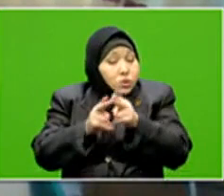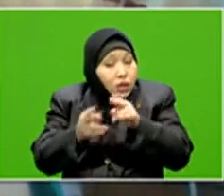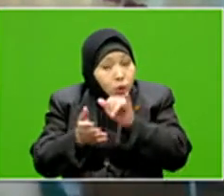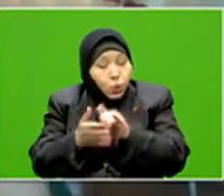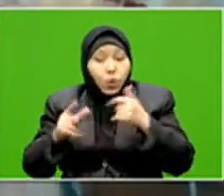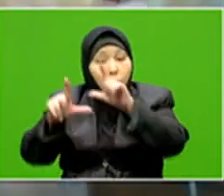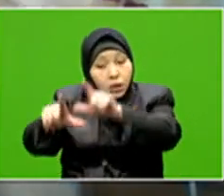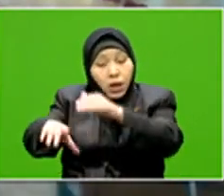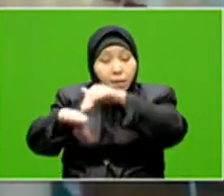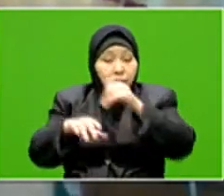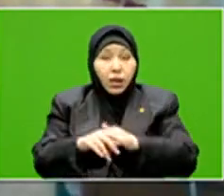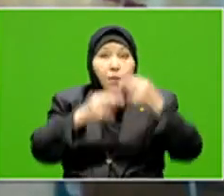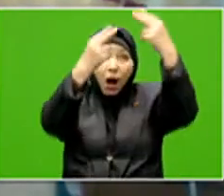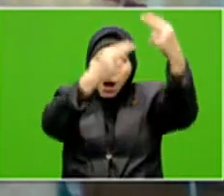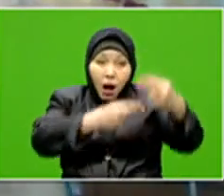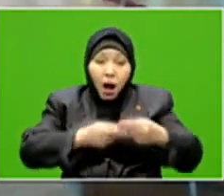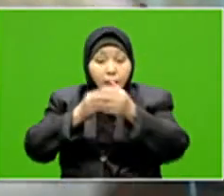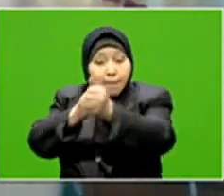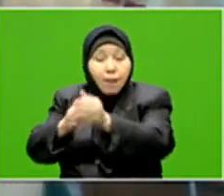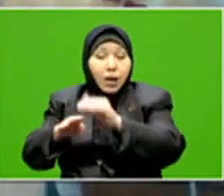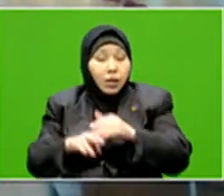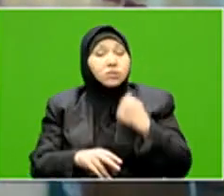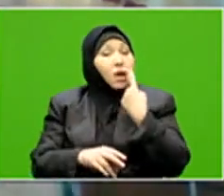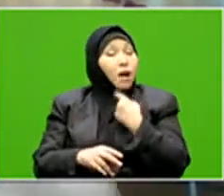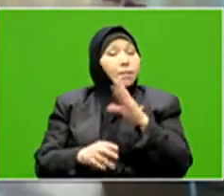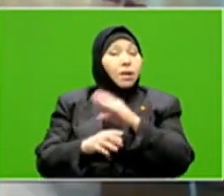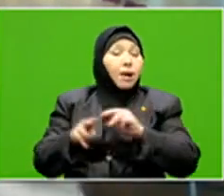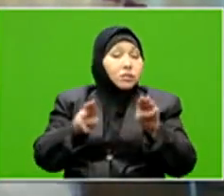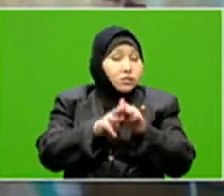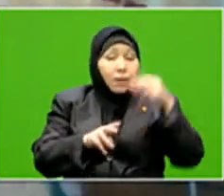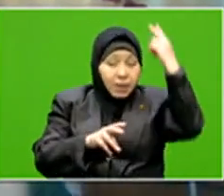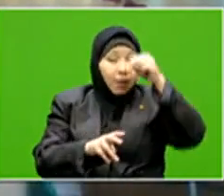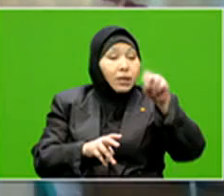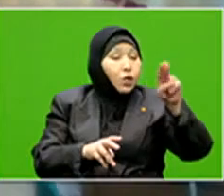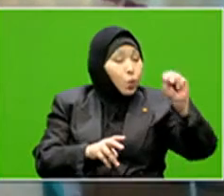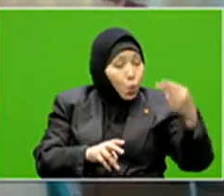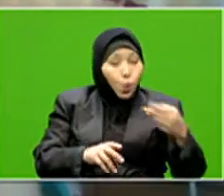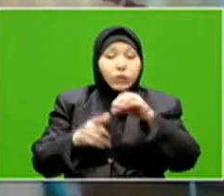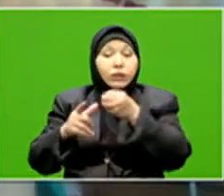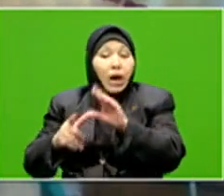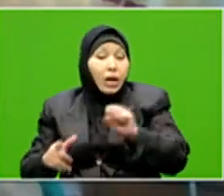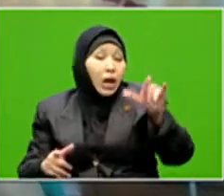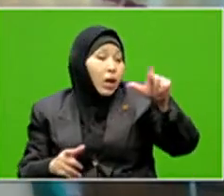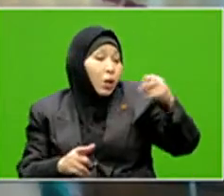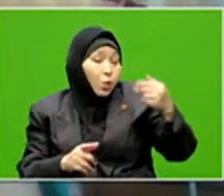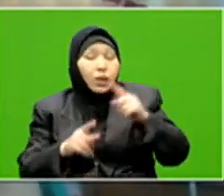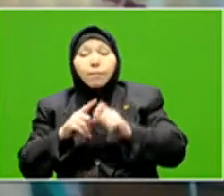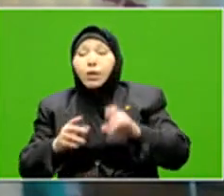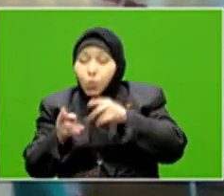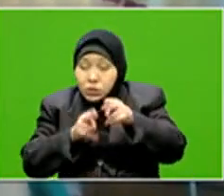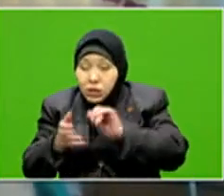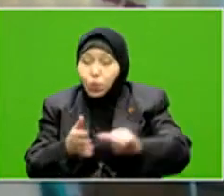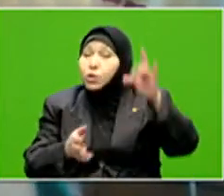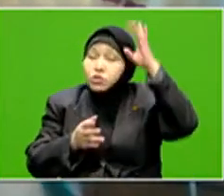milik Allah yang akan berikan hidayah kepada sesiapa, macam cerita Nabi Nuh dan juga Nabi Lut. Tetapi usaha itulah insya-Allah mudah-mudahan